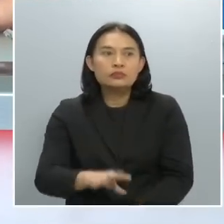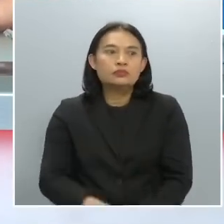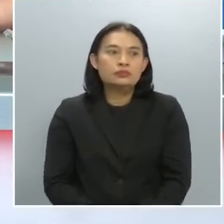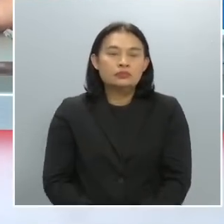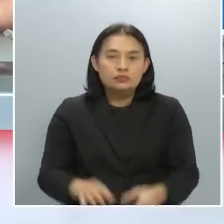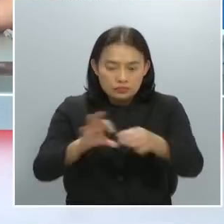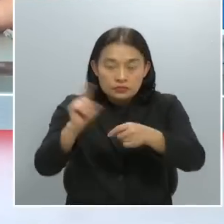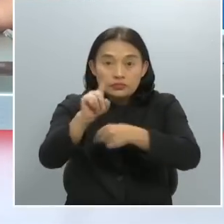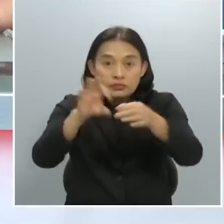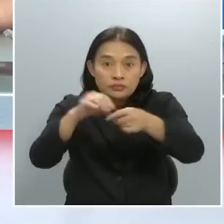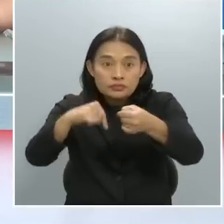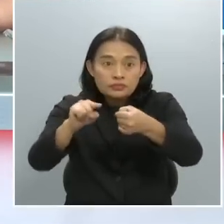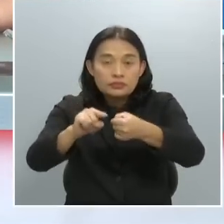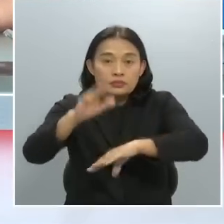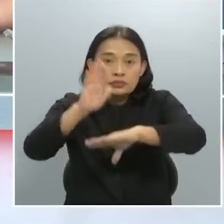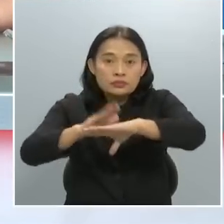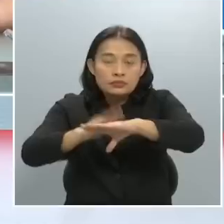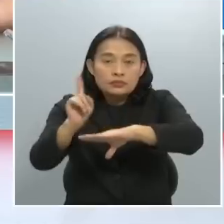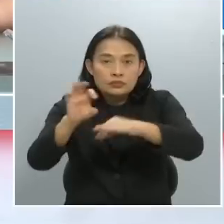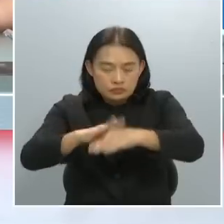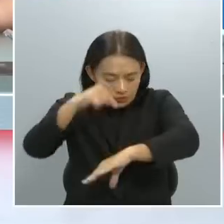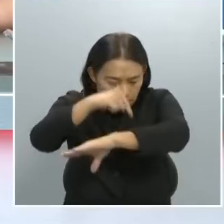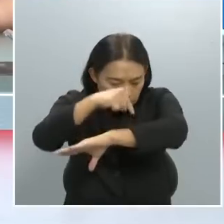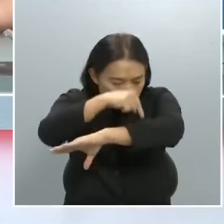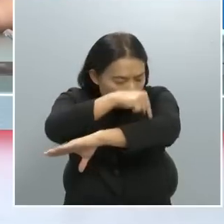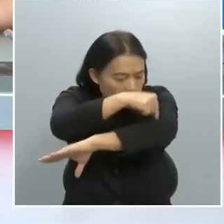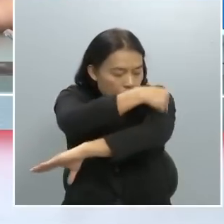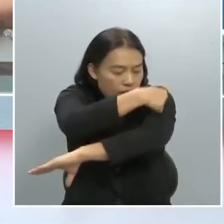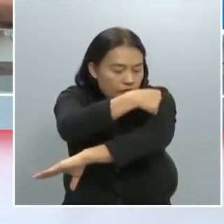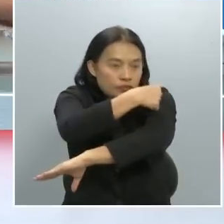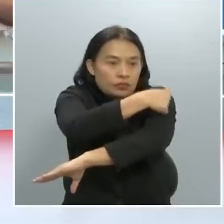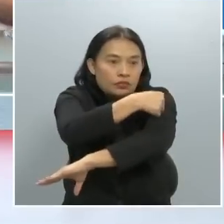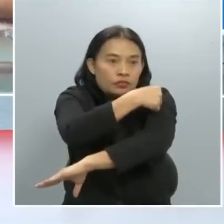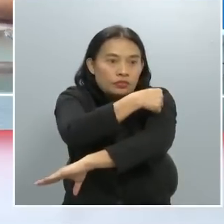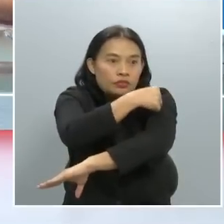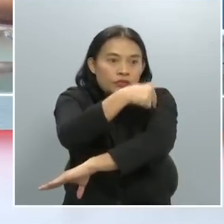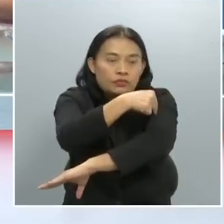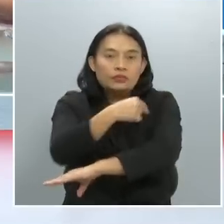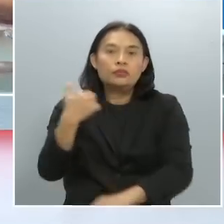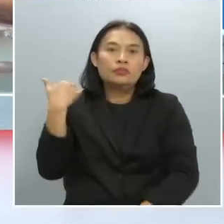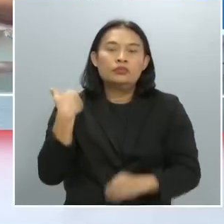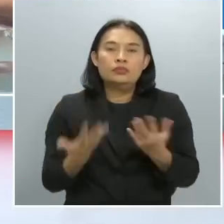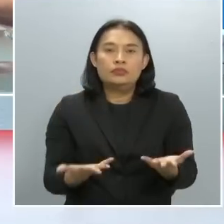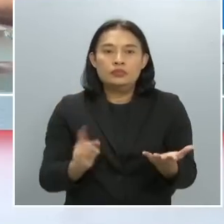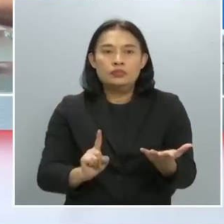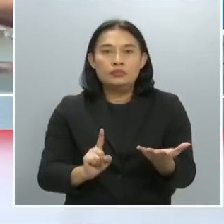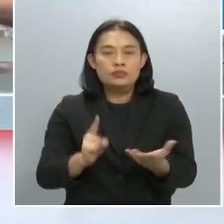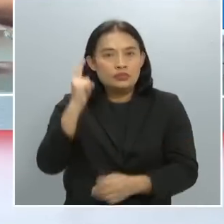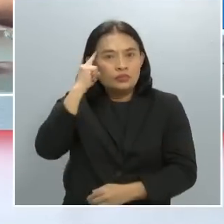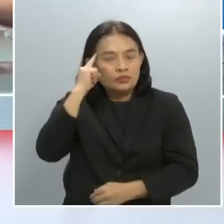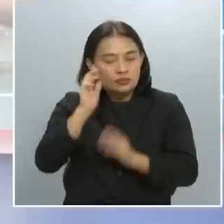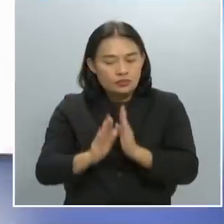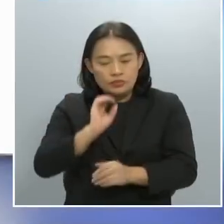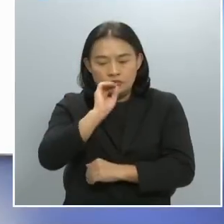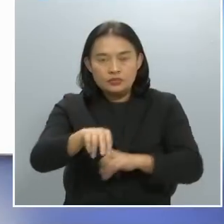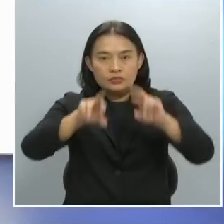ทีนี้ข่าวนี้มาเตือนคนที่ชอบสักนะคะอาจจะเกิดเหตุการณ์แบบนี้ขึ้นหรือเปล่าเพราะว่ามีคนออกมาแฉค่ะร้านสักร้